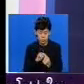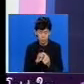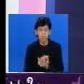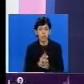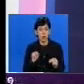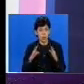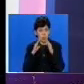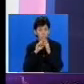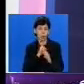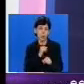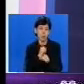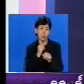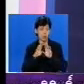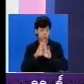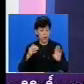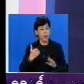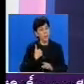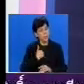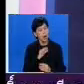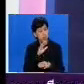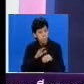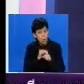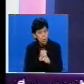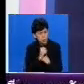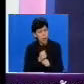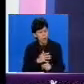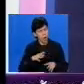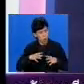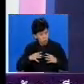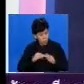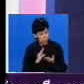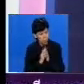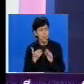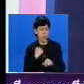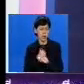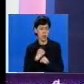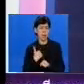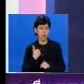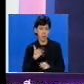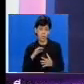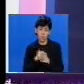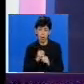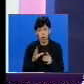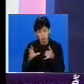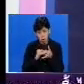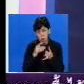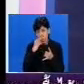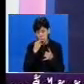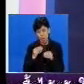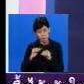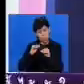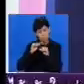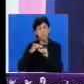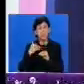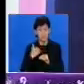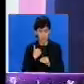จันทร์จังหวัดนครปฐมพร้อมกับมีการย้ำทุกฝ่ายให้ยอมรับความเปลี่ยนแปลงที่เกิดขึ้นกรณีที่จำนวนผู้ติดเชื้อไข้หวัดใหญ่นั้นเพิ่มขึ้น